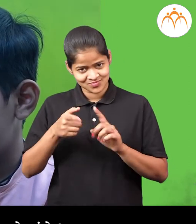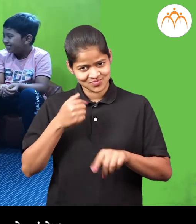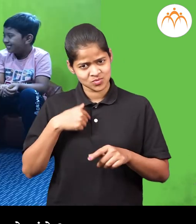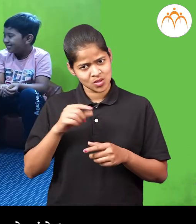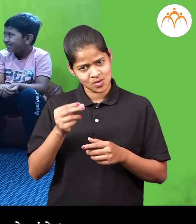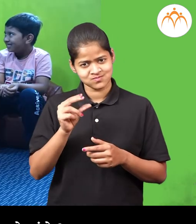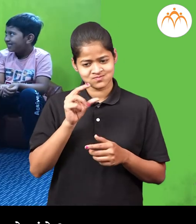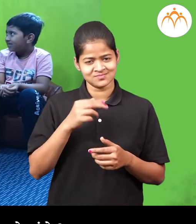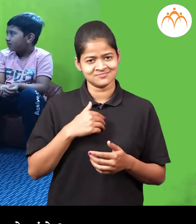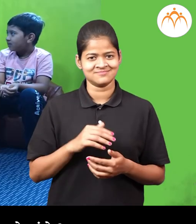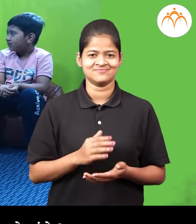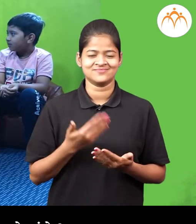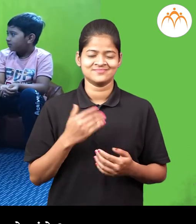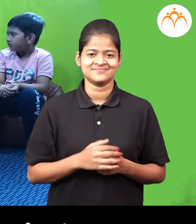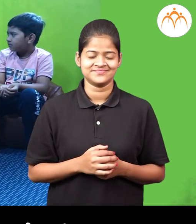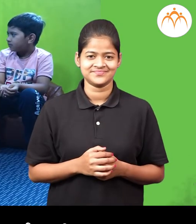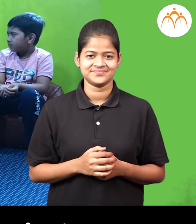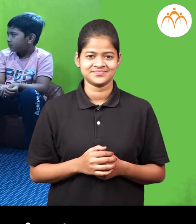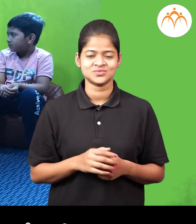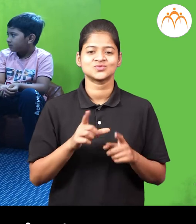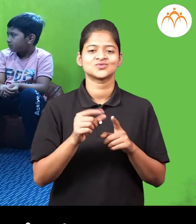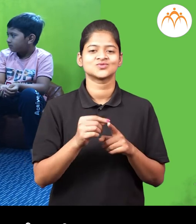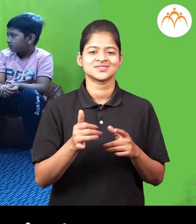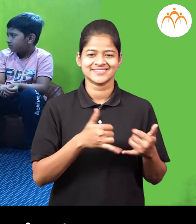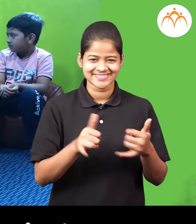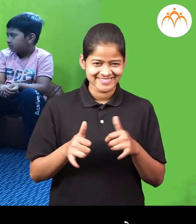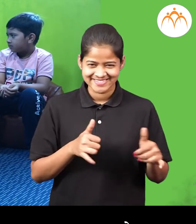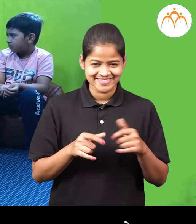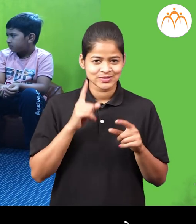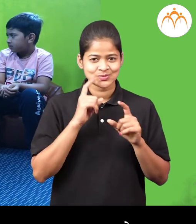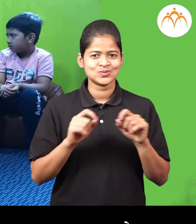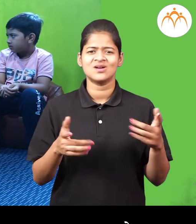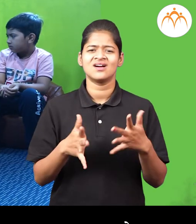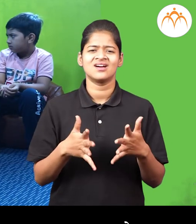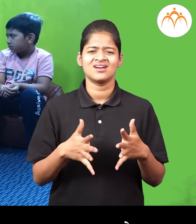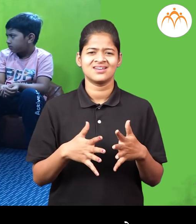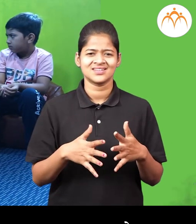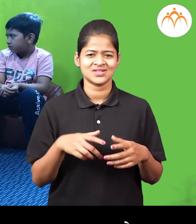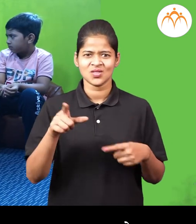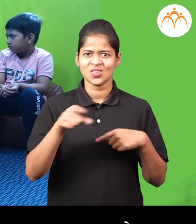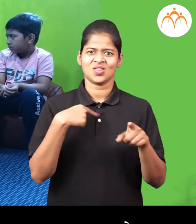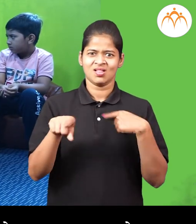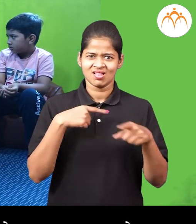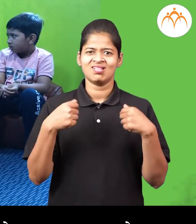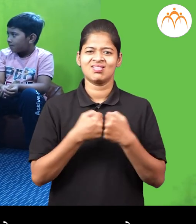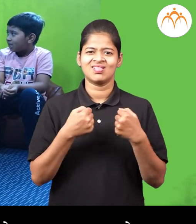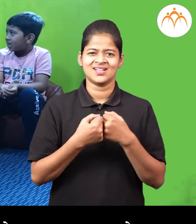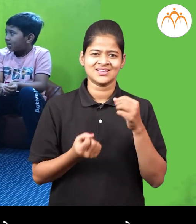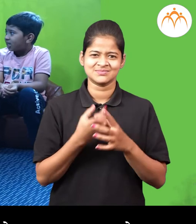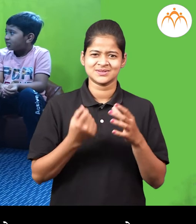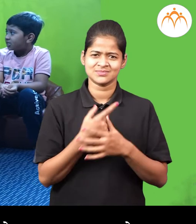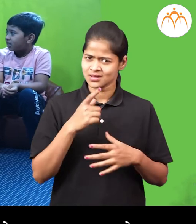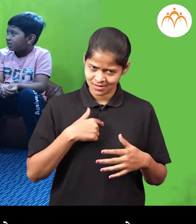एक काई सालला है तुम्चा दोगांसा। तुम्हाला नीट खेता हैत नहीं का। सार्का तुझा माज़ गरता है और भांडण उखरून करता थे। माज़